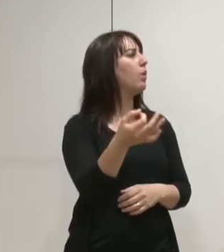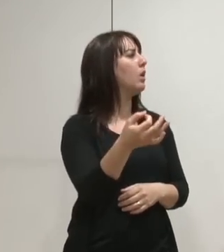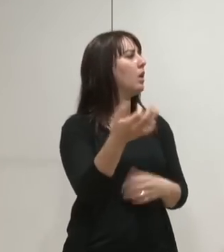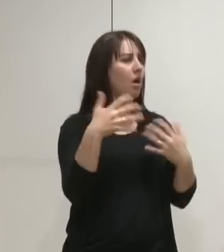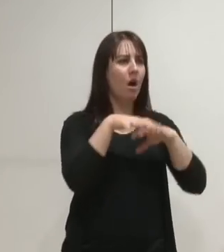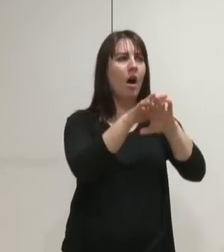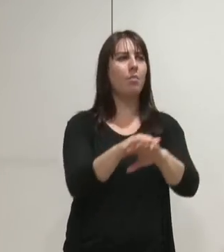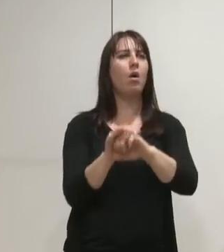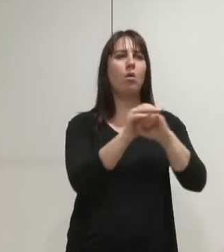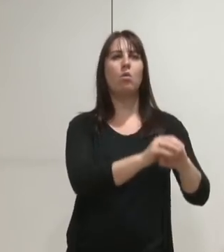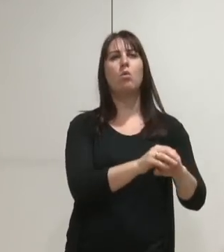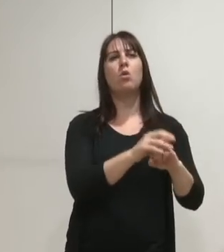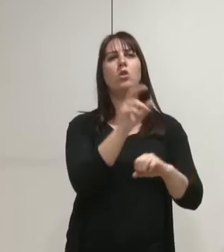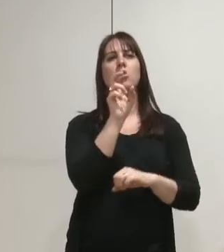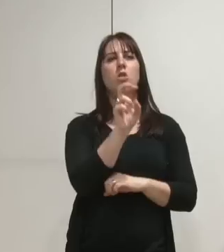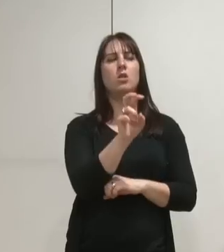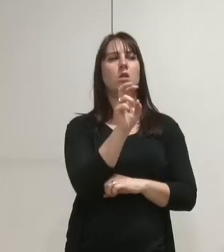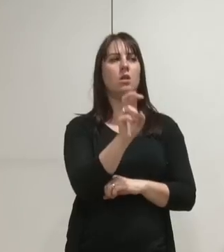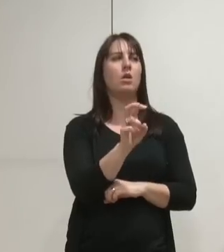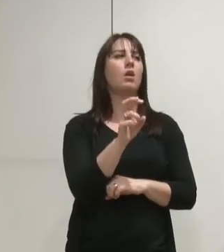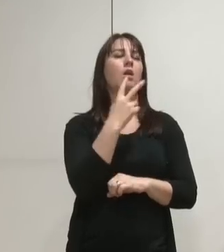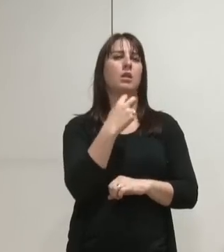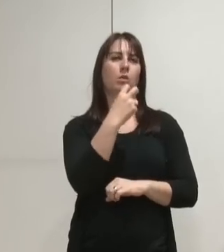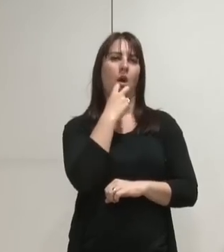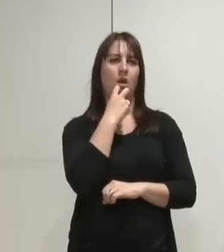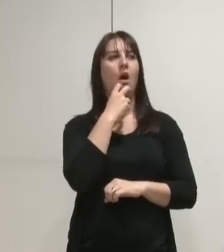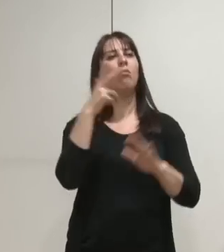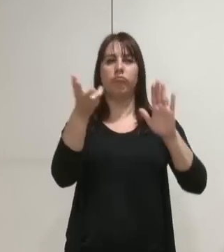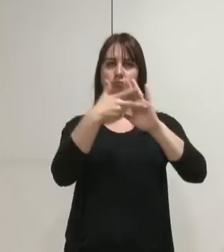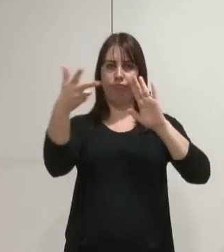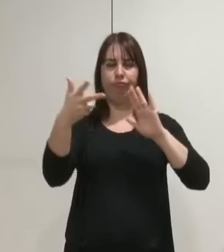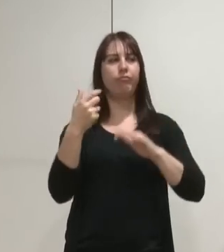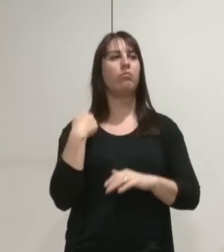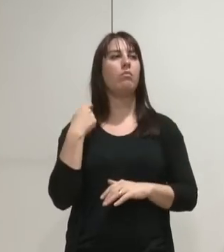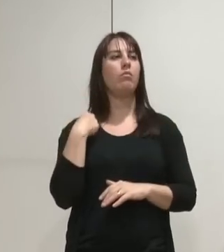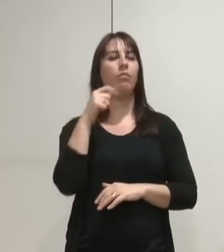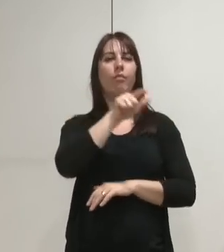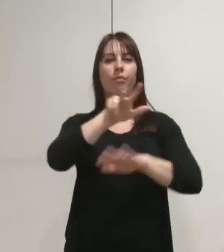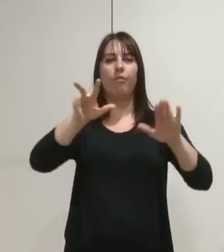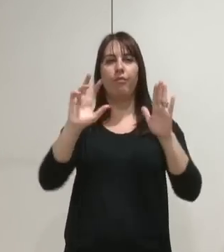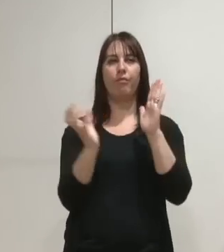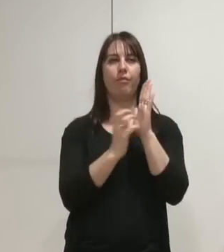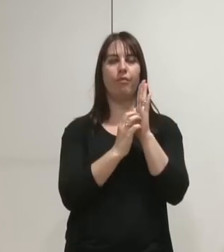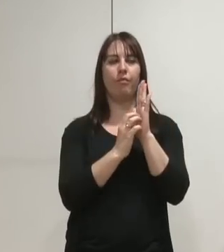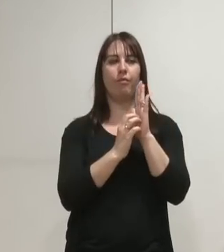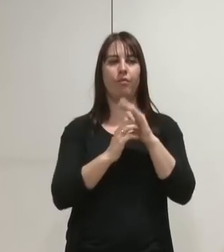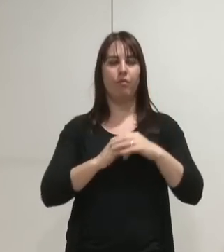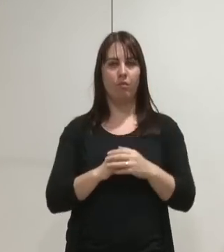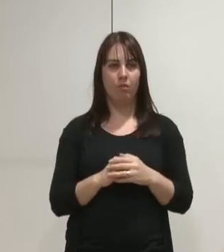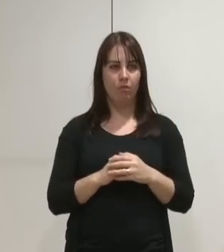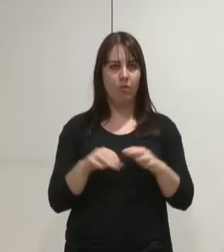rassemblement citoyen de la gauche et écologistes cette délibération est donc adoptée la 28 c'est une enfouissement